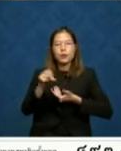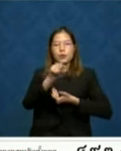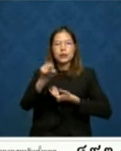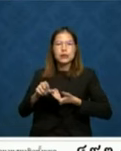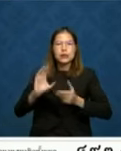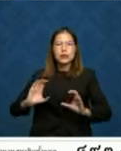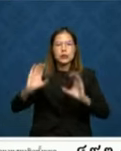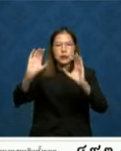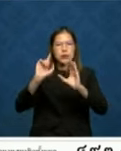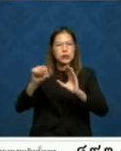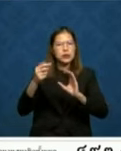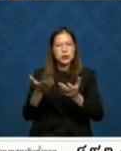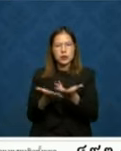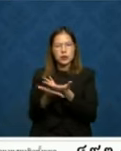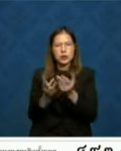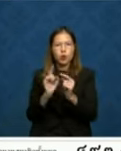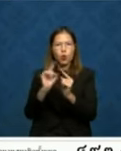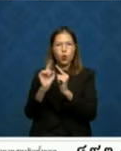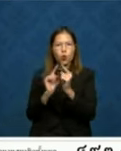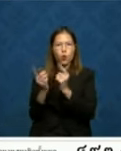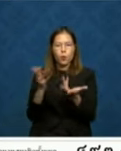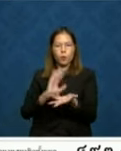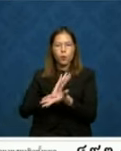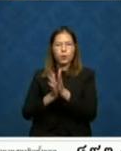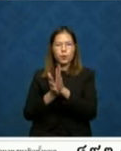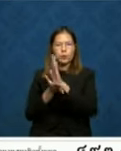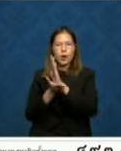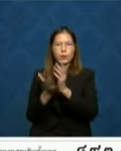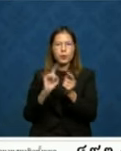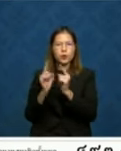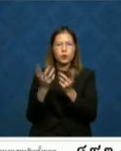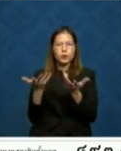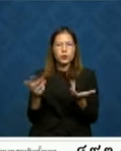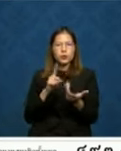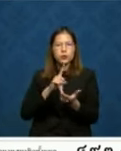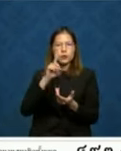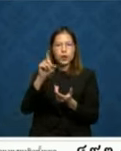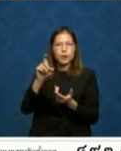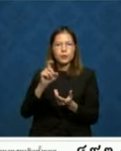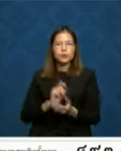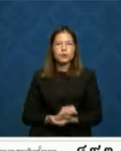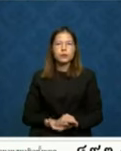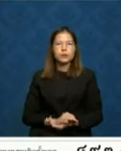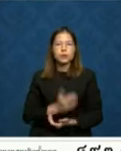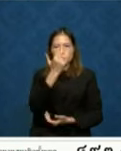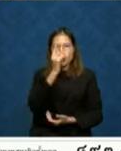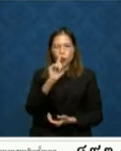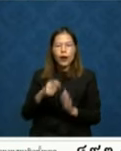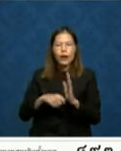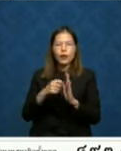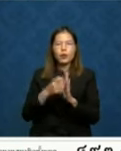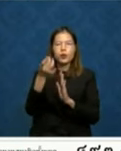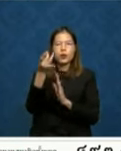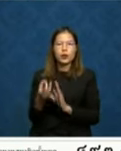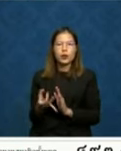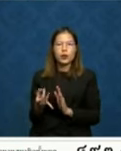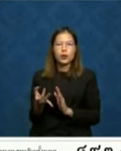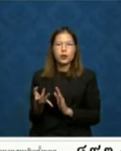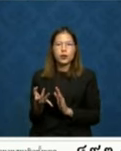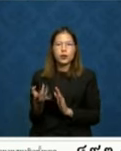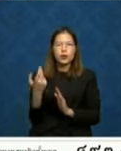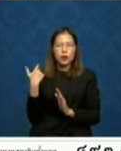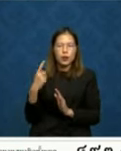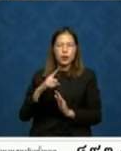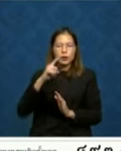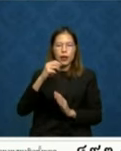าครัฐด้วยกันไม่มีการคุยกันก่อนการปรับโครงสร้างภาษีสรรพสามิตหรือไม่นะครับเพราะอะไรยอดจำหน่